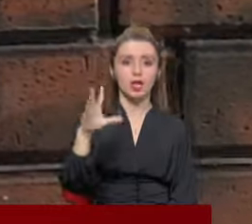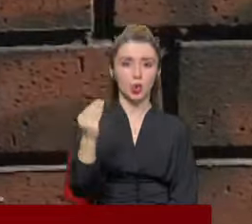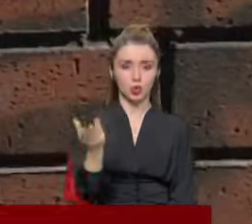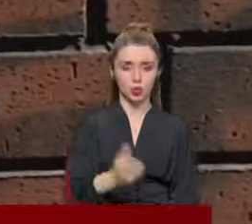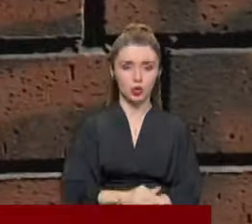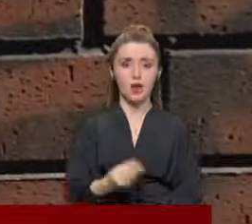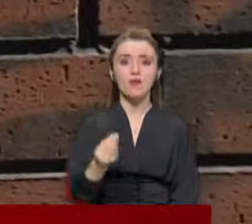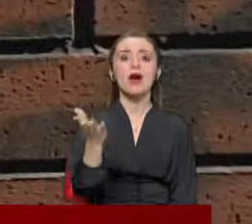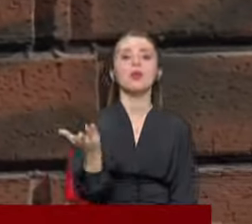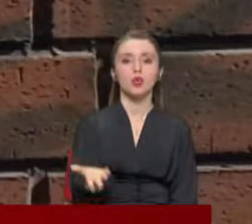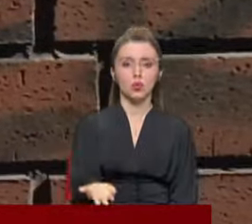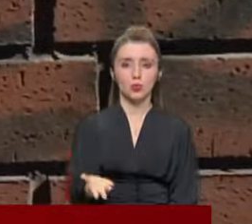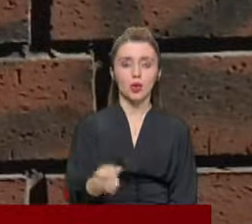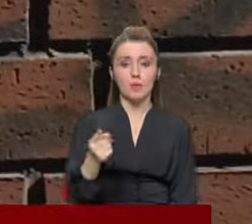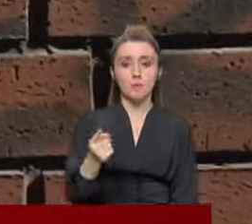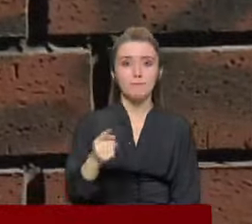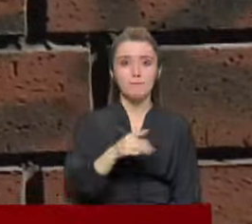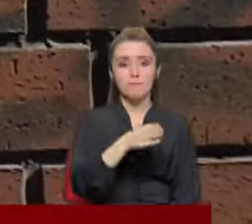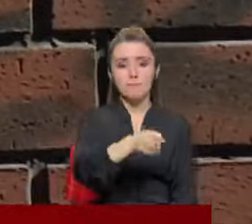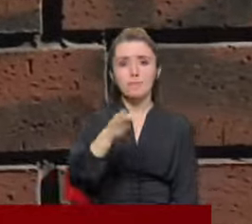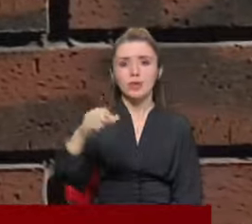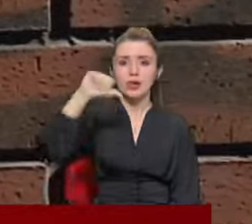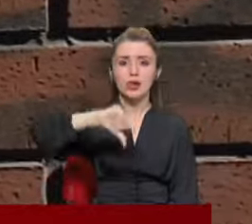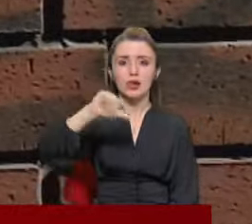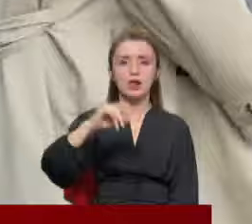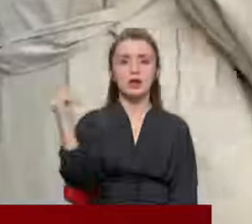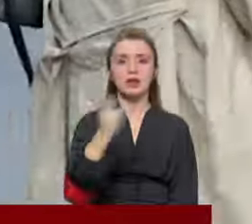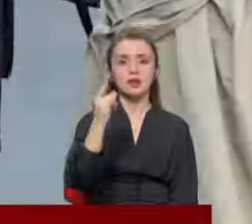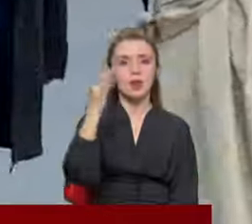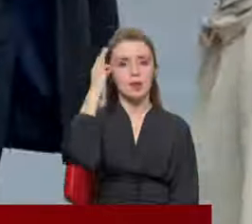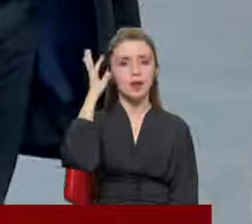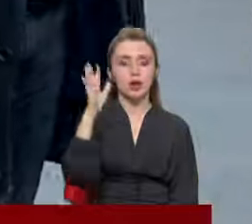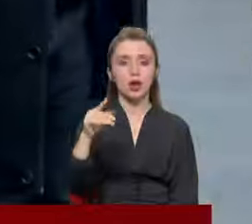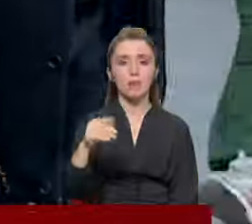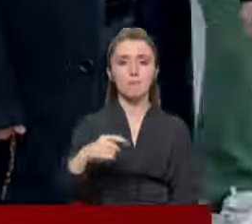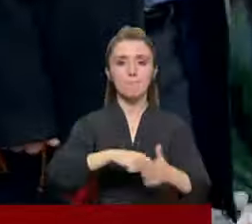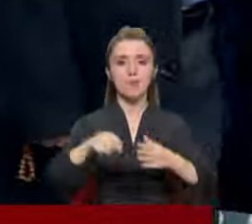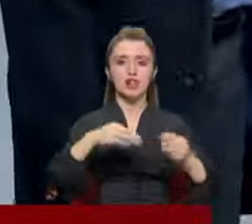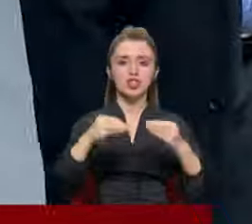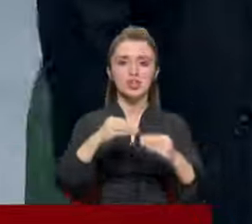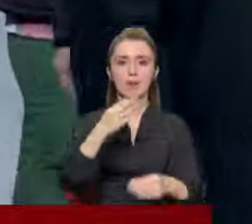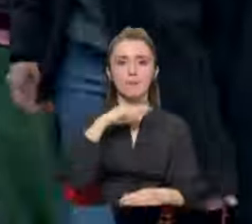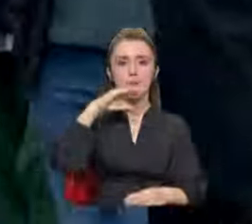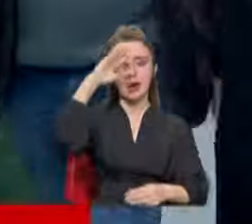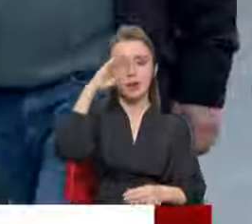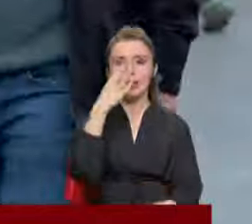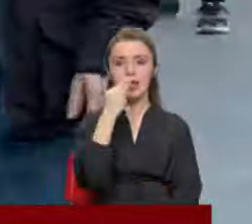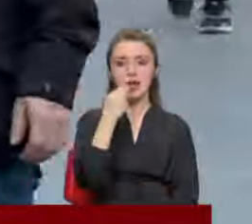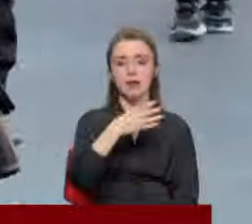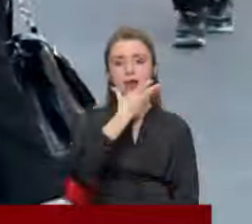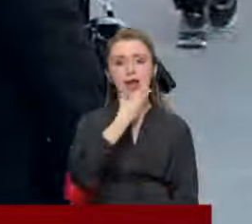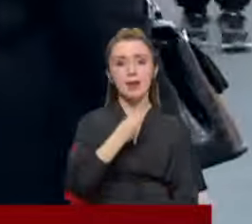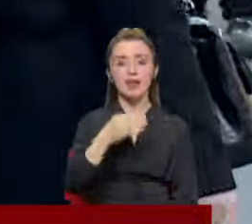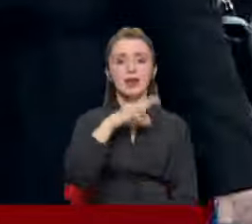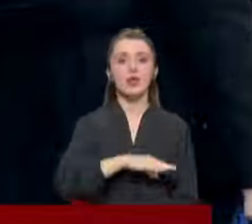kuruş. Vermiyorum 50 kuruşu. Hiçbir yere gittiğim yok. Bütün gezmem Bakırköy. Maaş zammı da bayram ikramiyesi de emeklinin